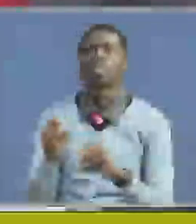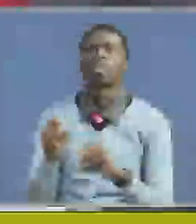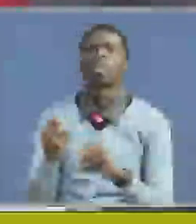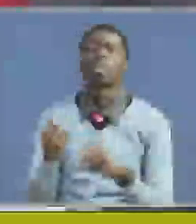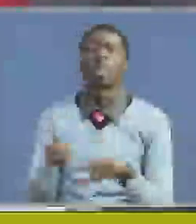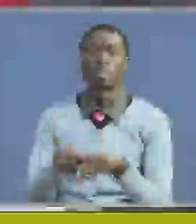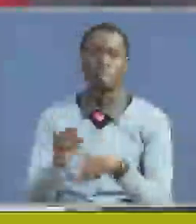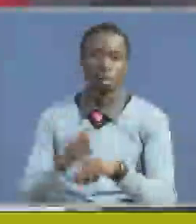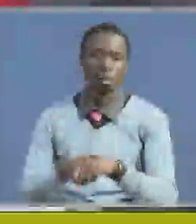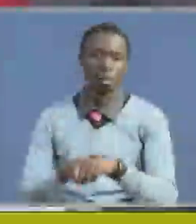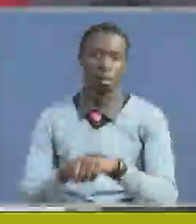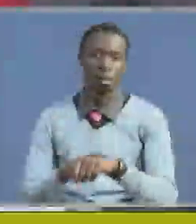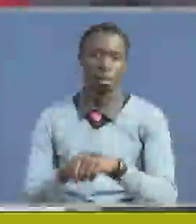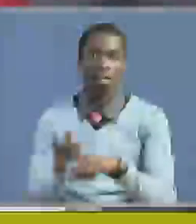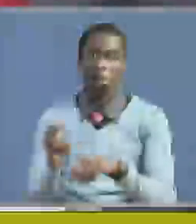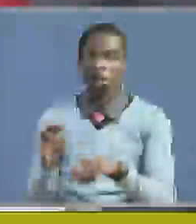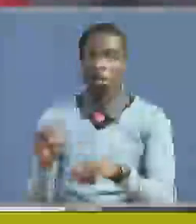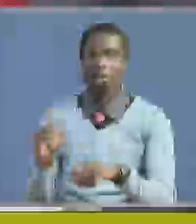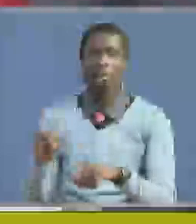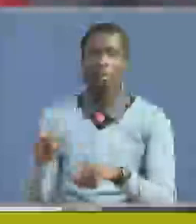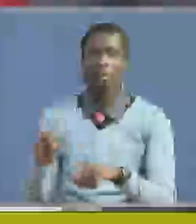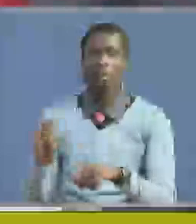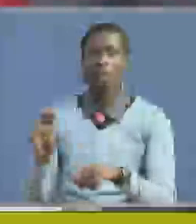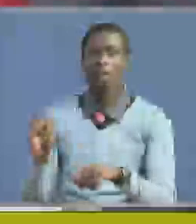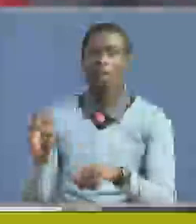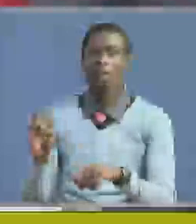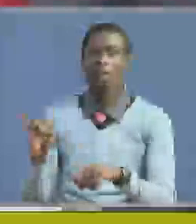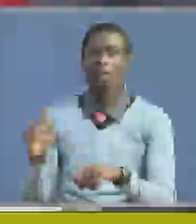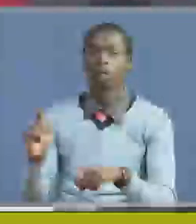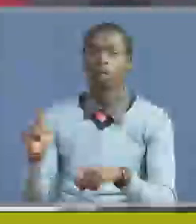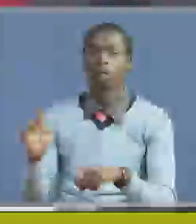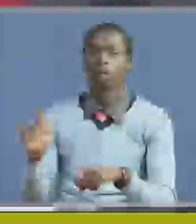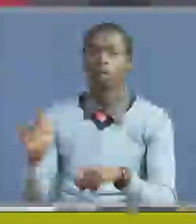Wakati huo huo, mbunge wa Narok Kaskazini Moitalel Olekenta